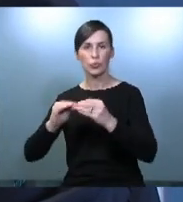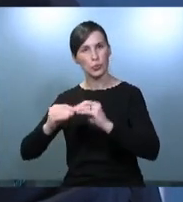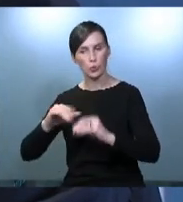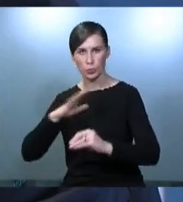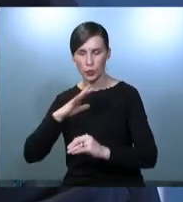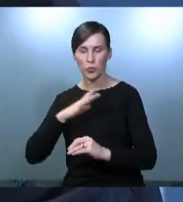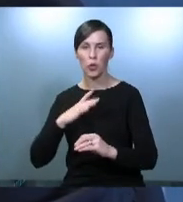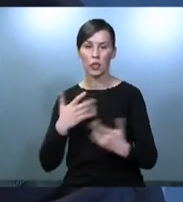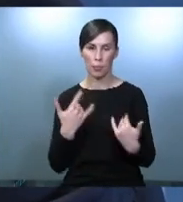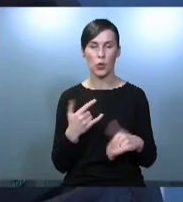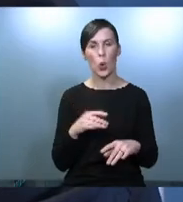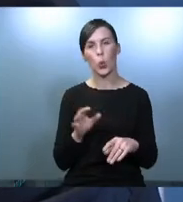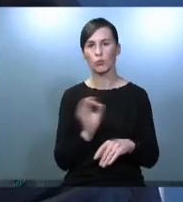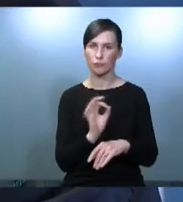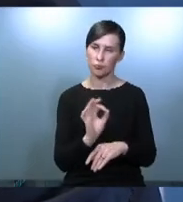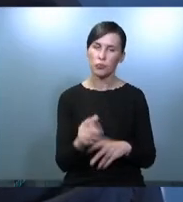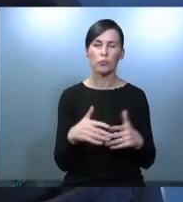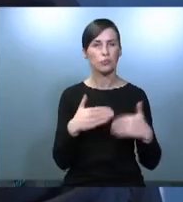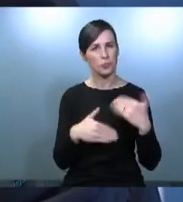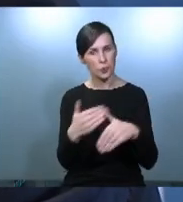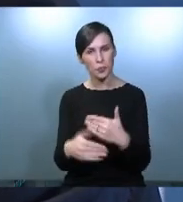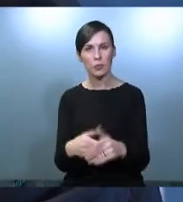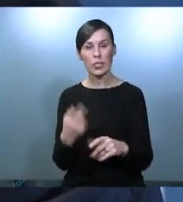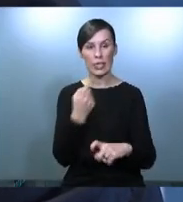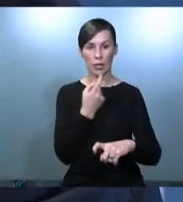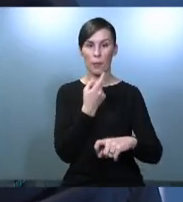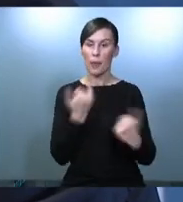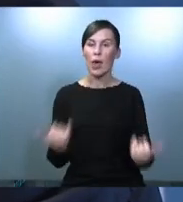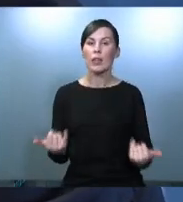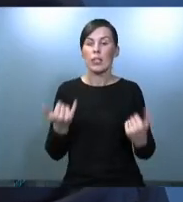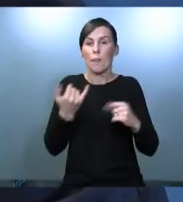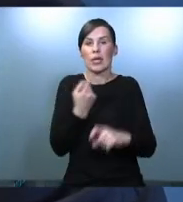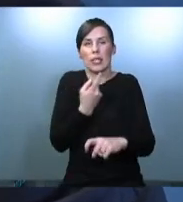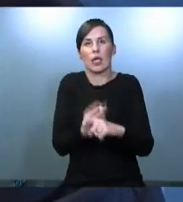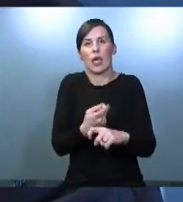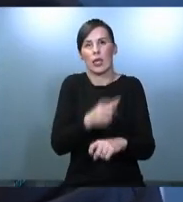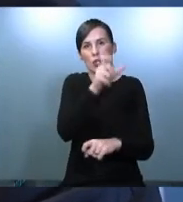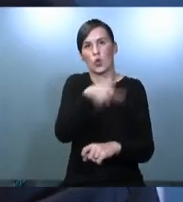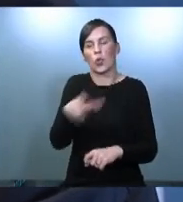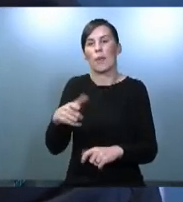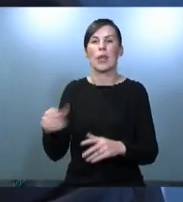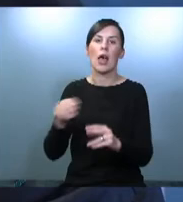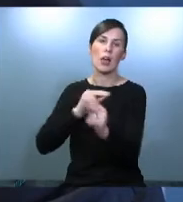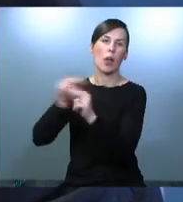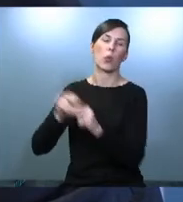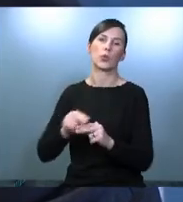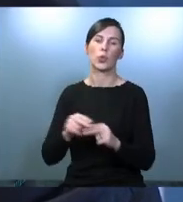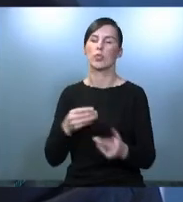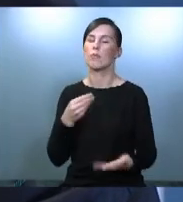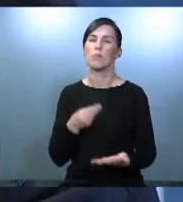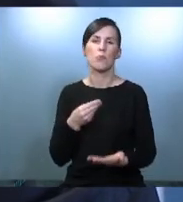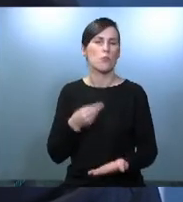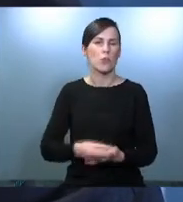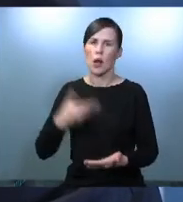pagal pasiūlytą modelį Kėdainiečiams yra per brangi šita rekonstrukcija. Taigi čia tikrai ne